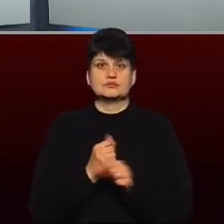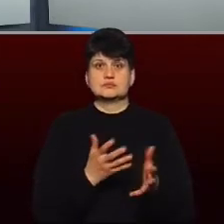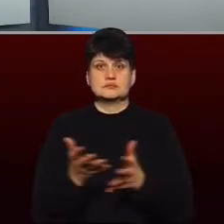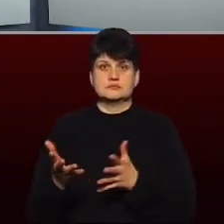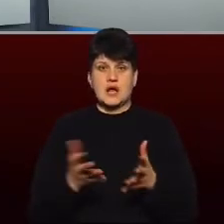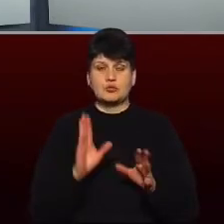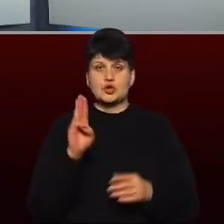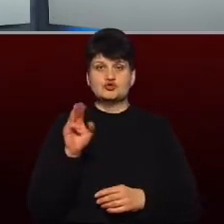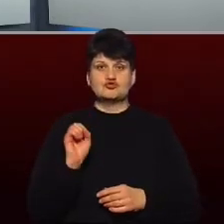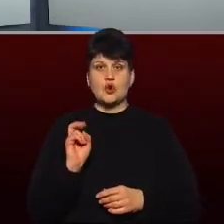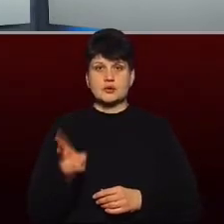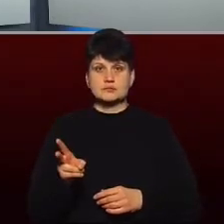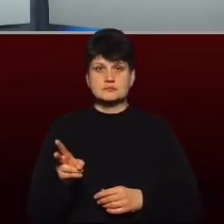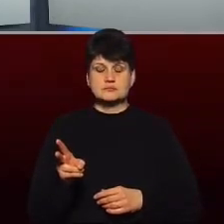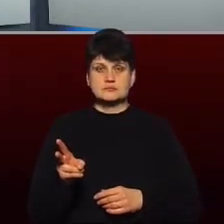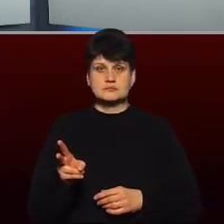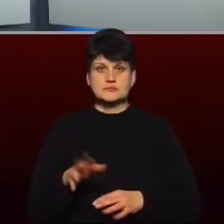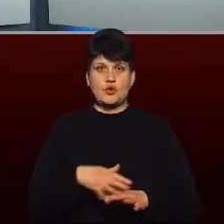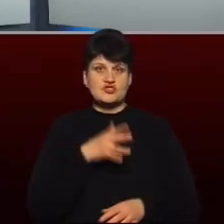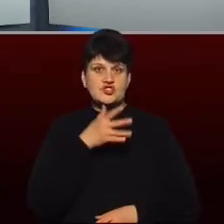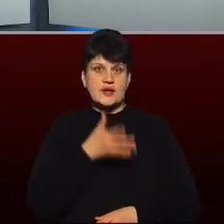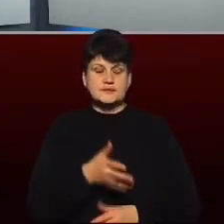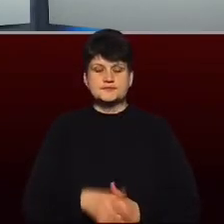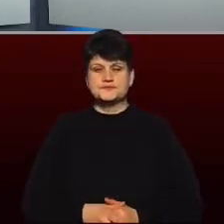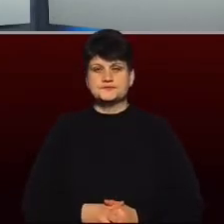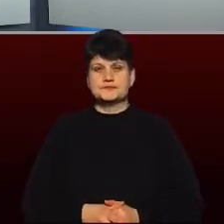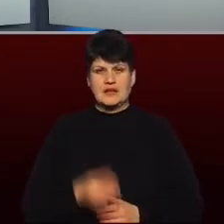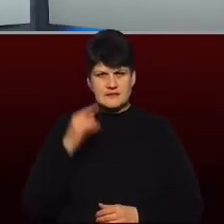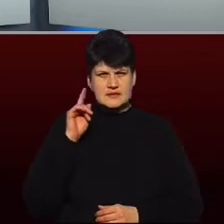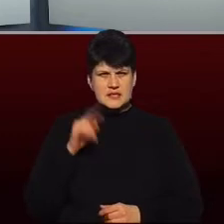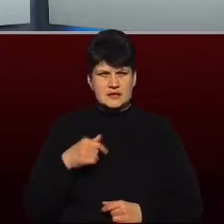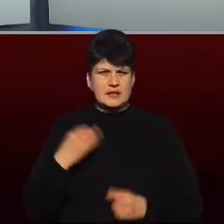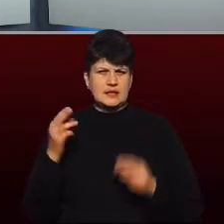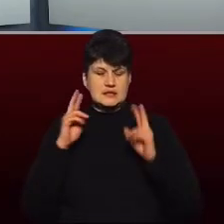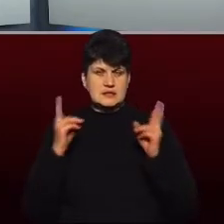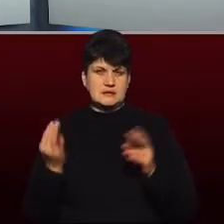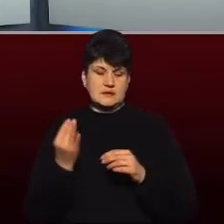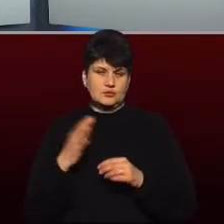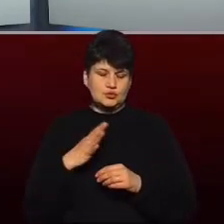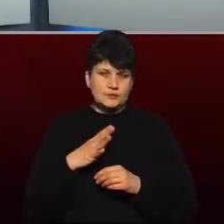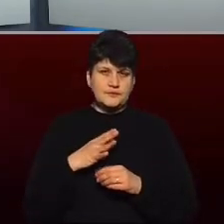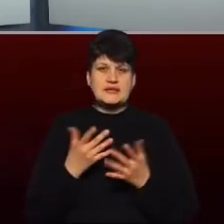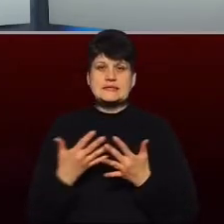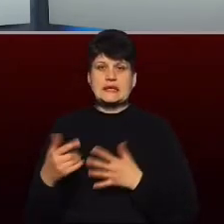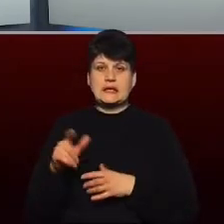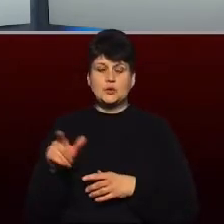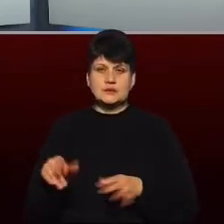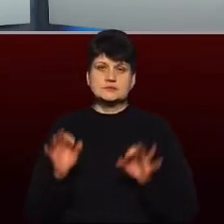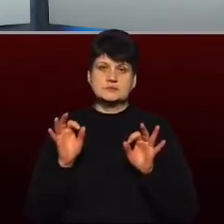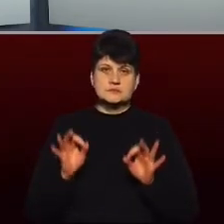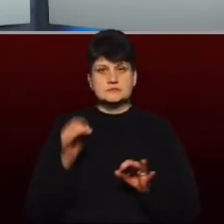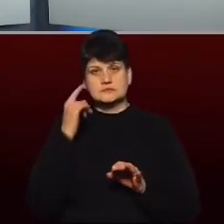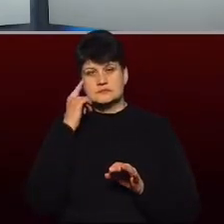шоці певний час. І не. Знаєте, а цікаво було б, не знаю, чи є таке дослідження, скільки людей раціонально мислять в